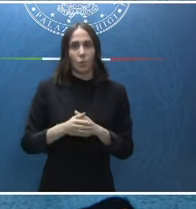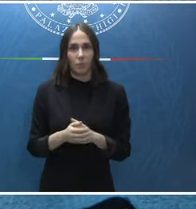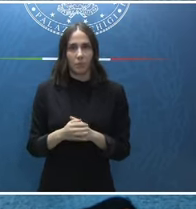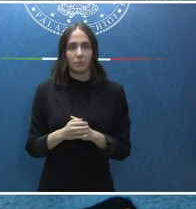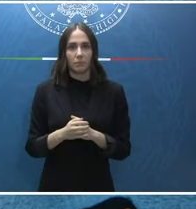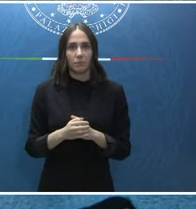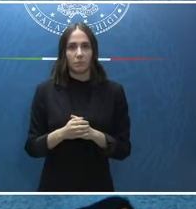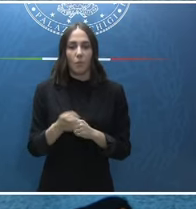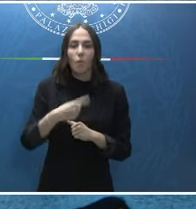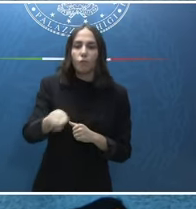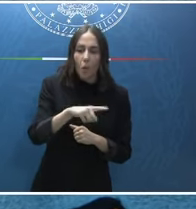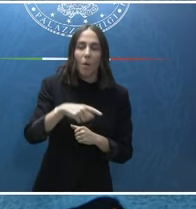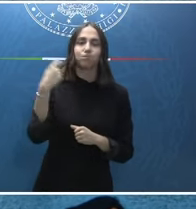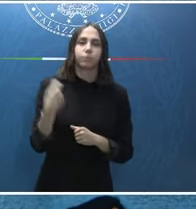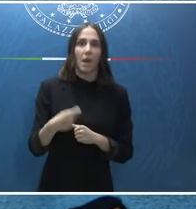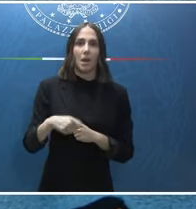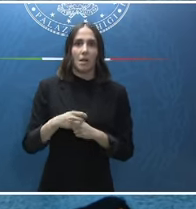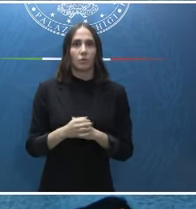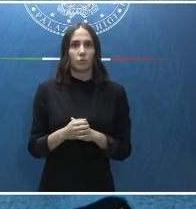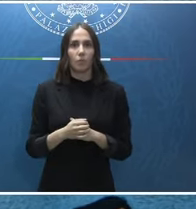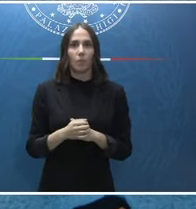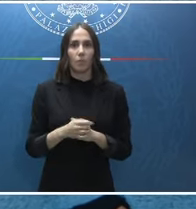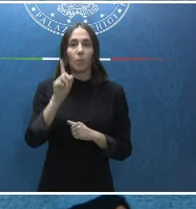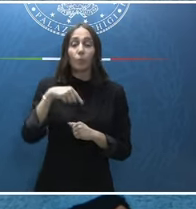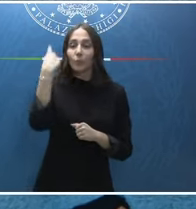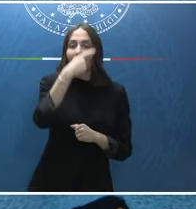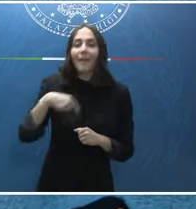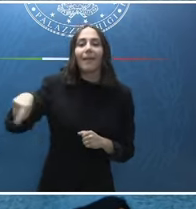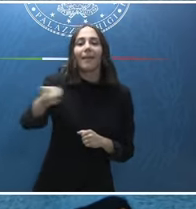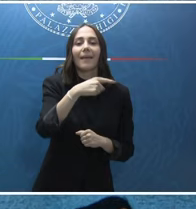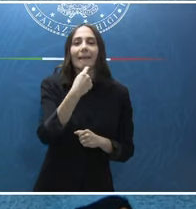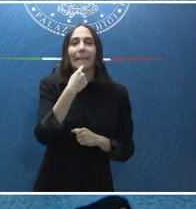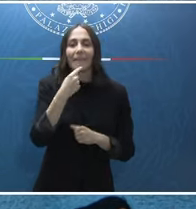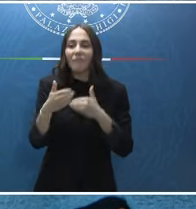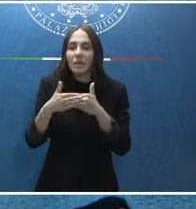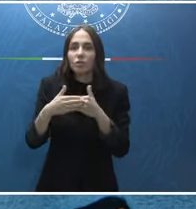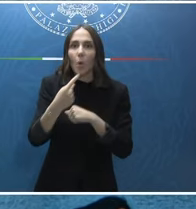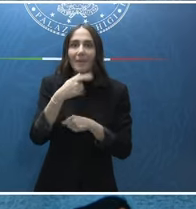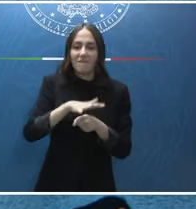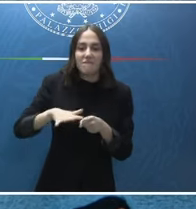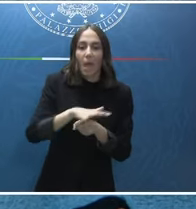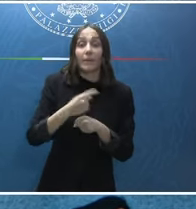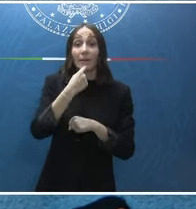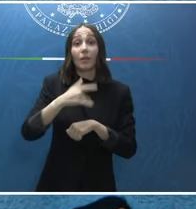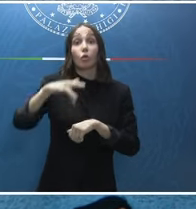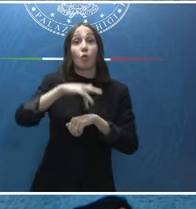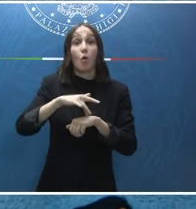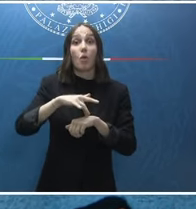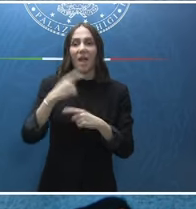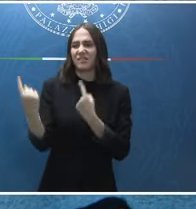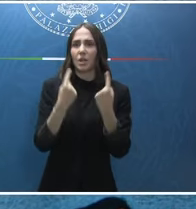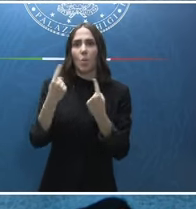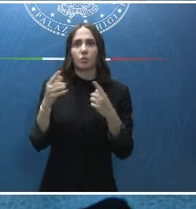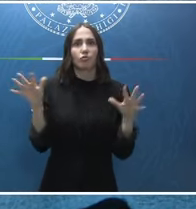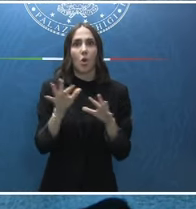Voi avete pagato, ma soprattutto penso ai volti delle vostre famiglie, di chi ha vissuto questo. E quelle ferite